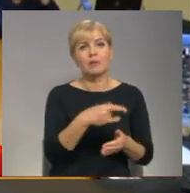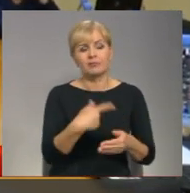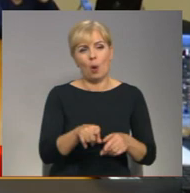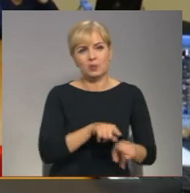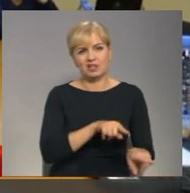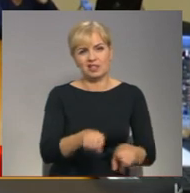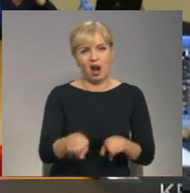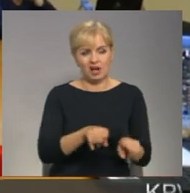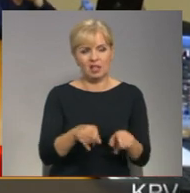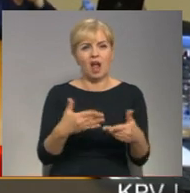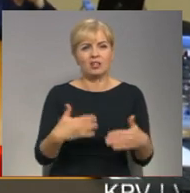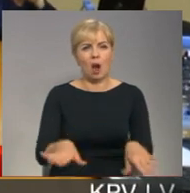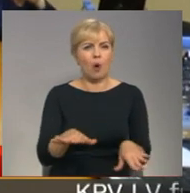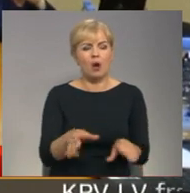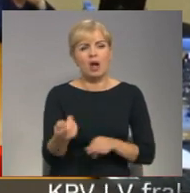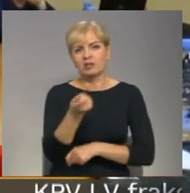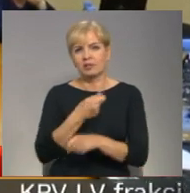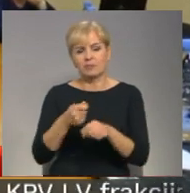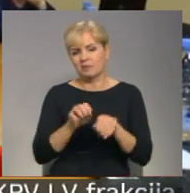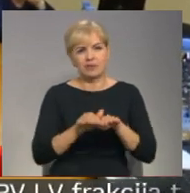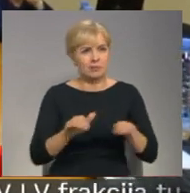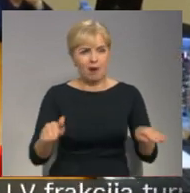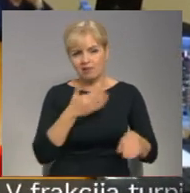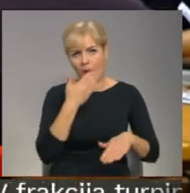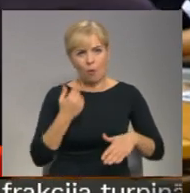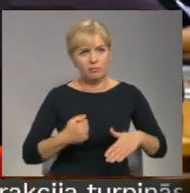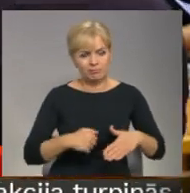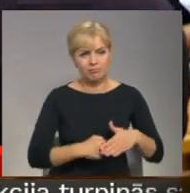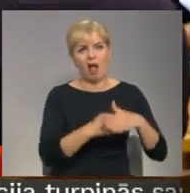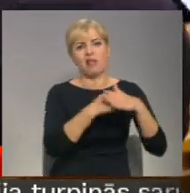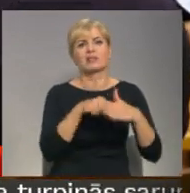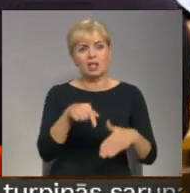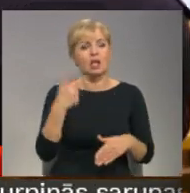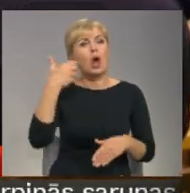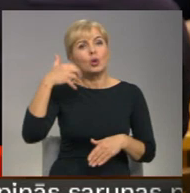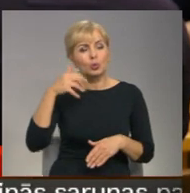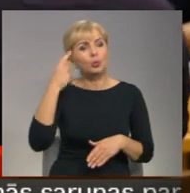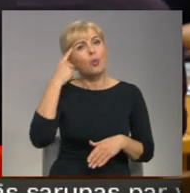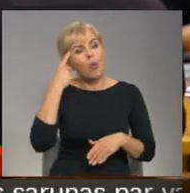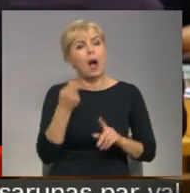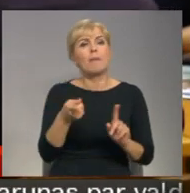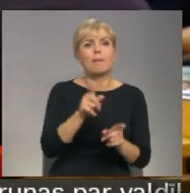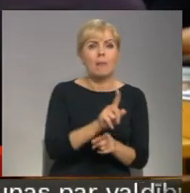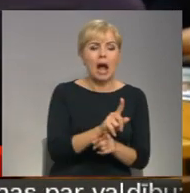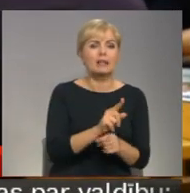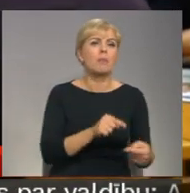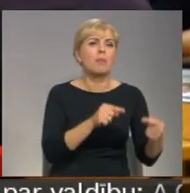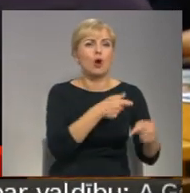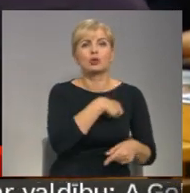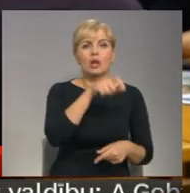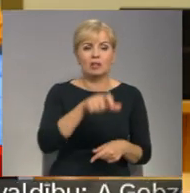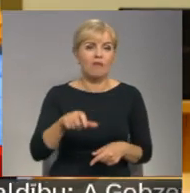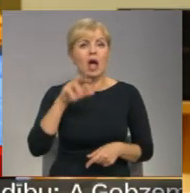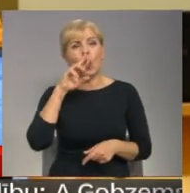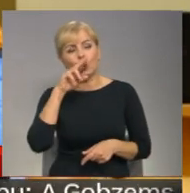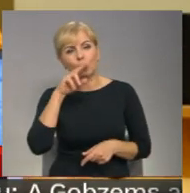jau ir nevis kādiem biznesa pamatiem nav balstīts. Tagad domas mainījuši arī pozīcijas deputāti. Savu kļūdu